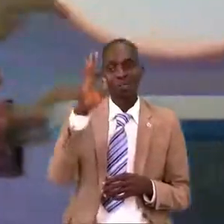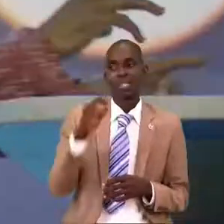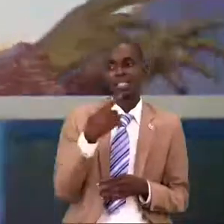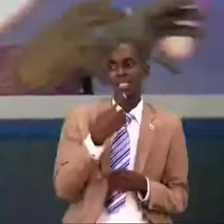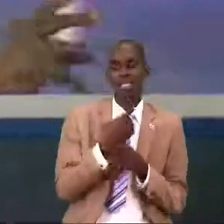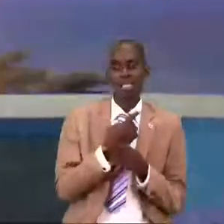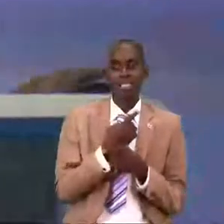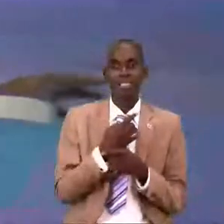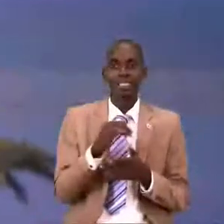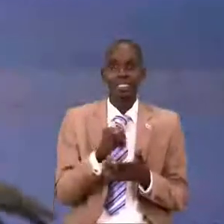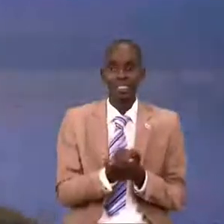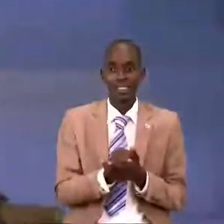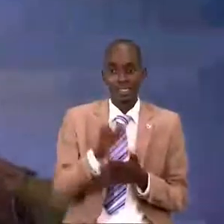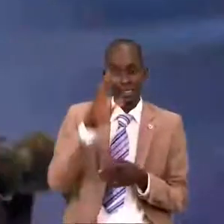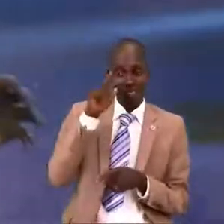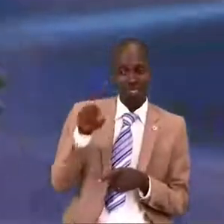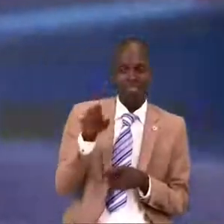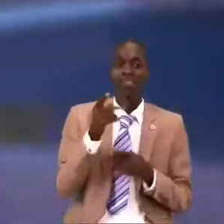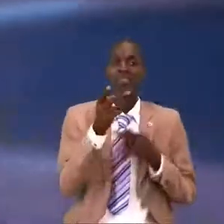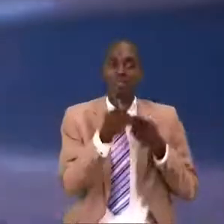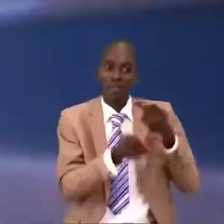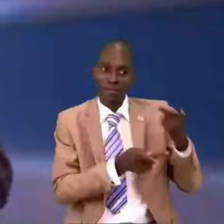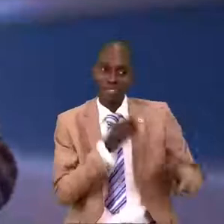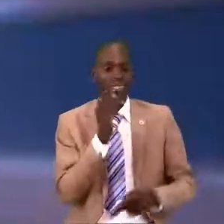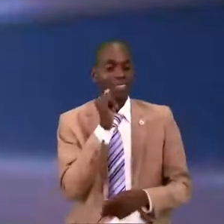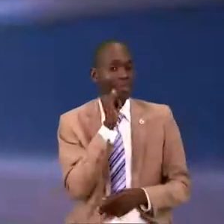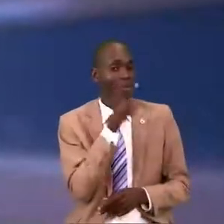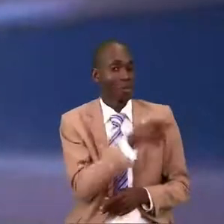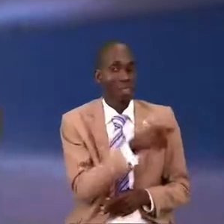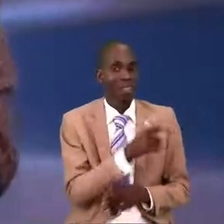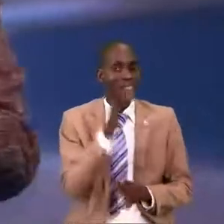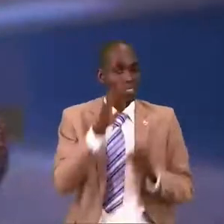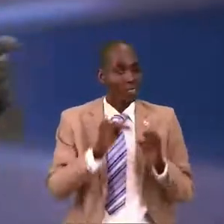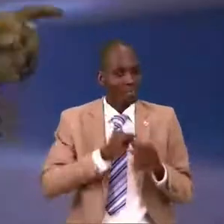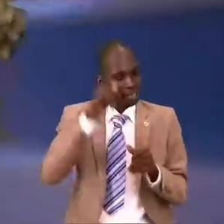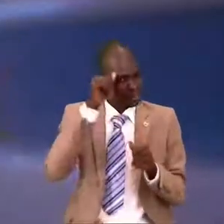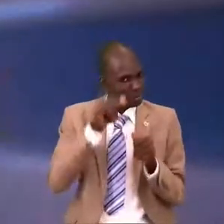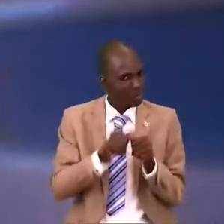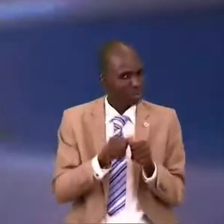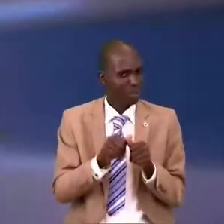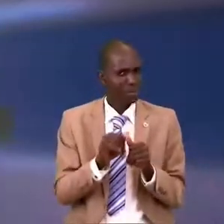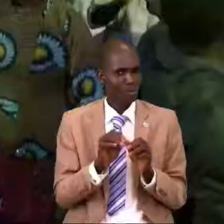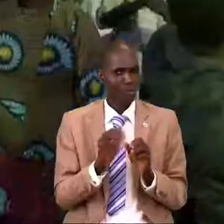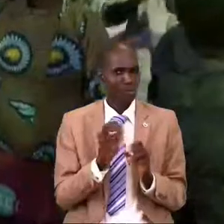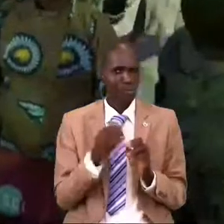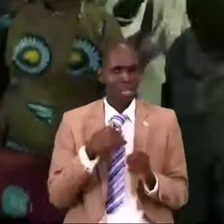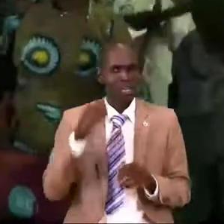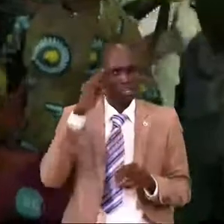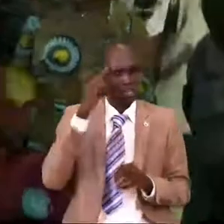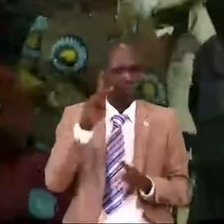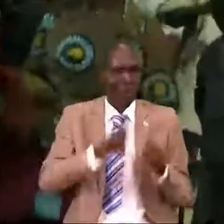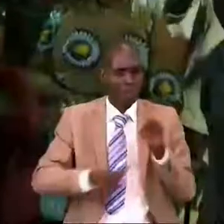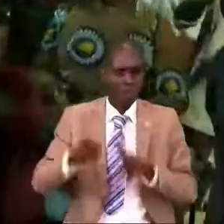je me rappelle très bien, les gens de la ville, ah, j'irai voir, pasteur, n'est-ce